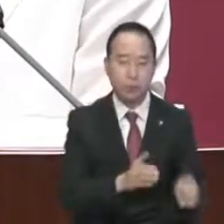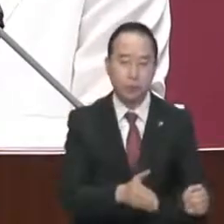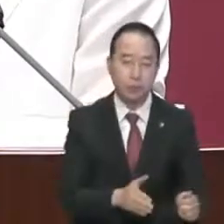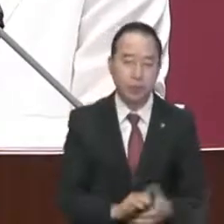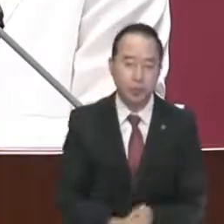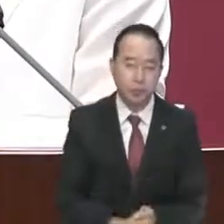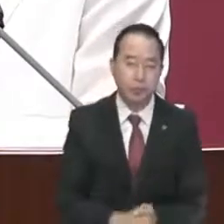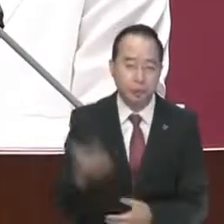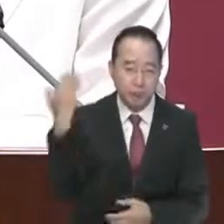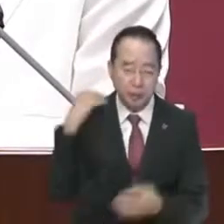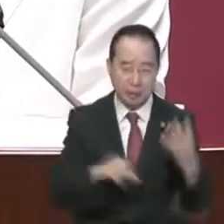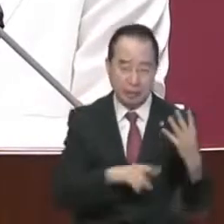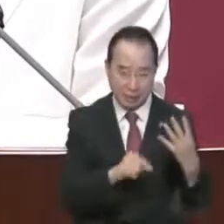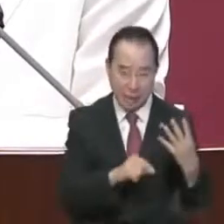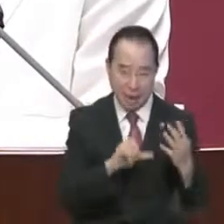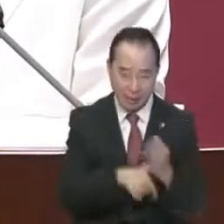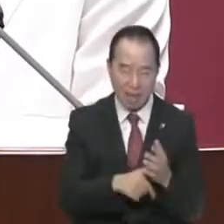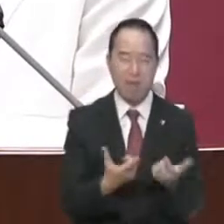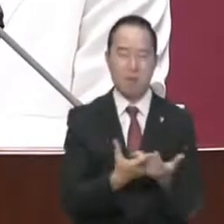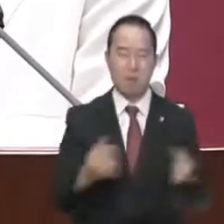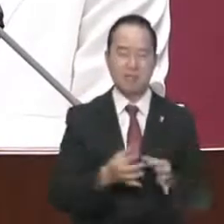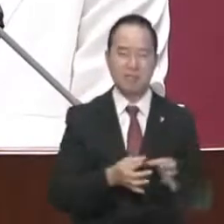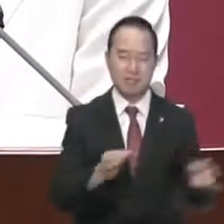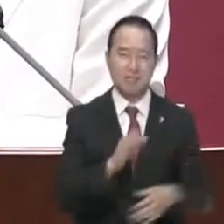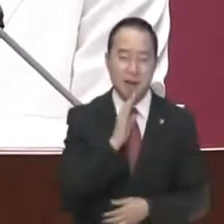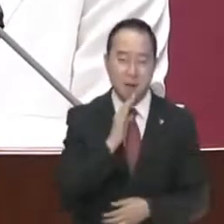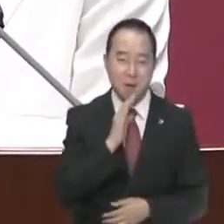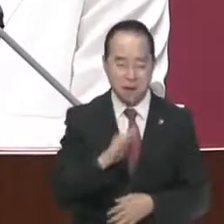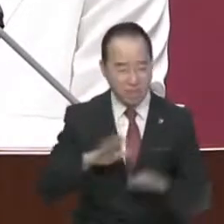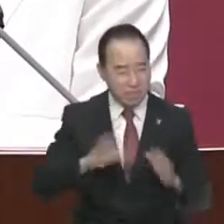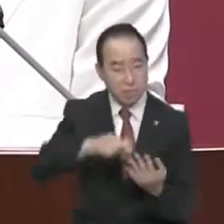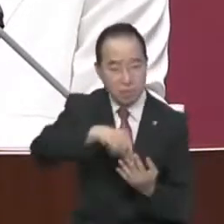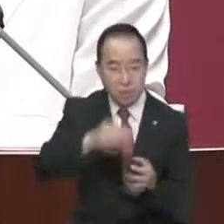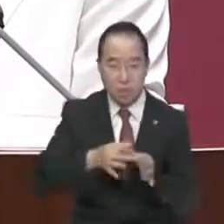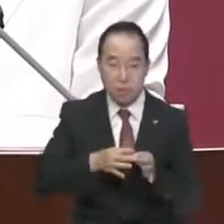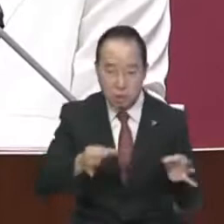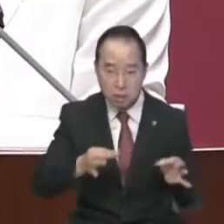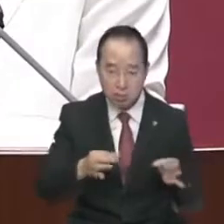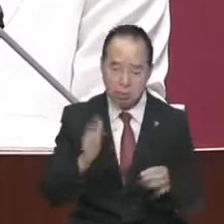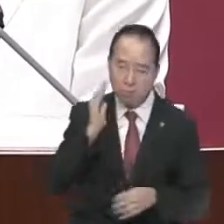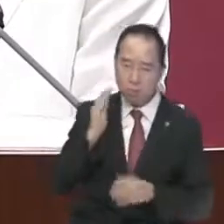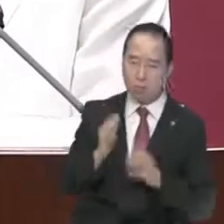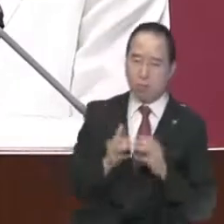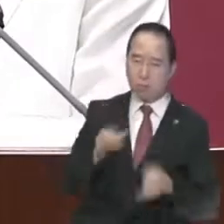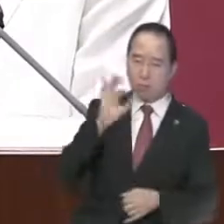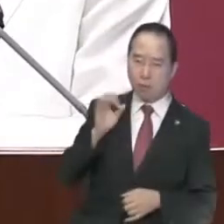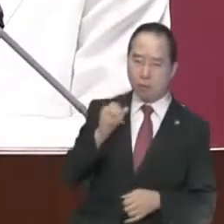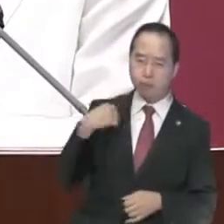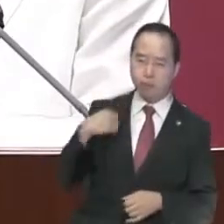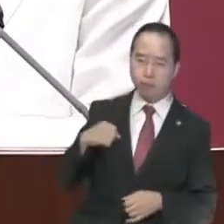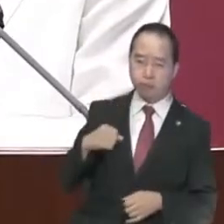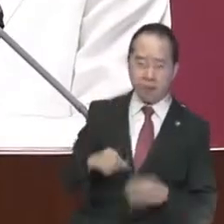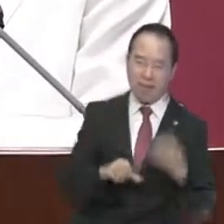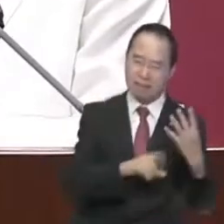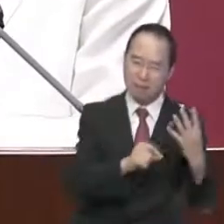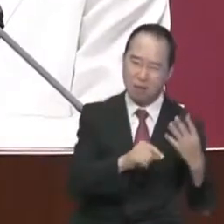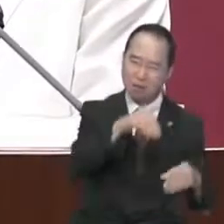1차 재난지원금 때는 보편 지급이 맞고 지금은 틀린 이유에 대해서 많은 국민들이 의아해하고 계십니다. 4월엔 선거가